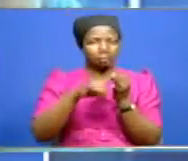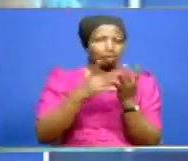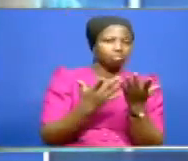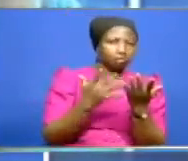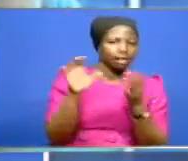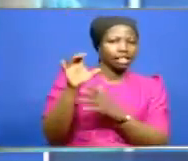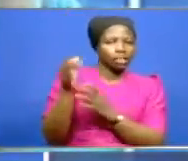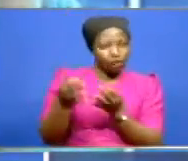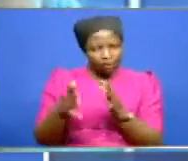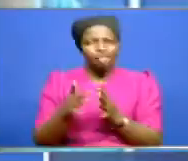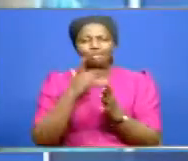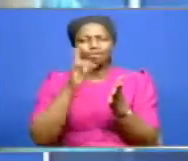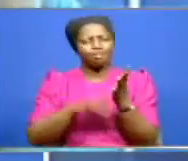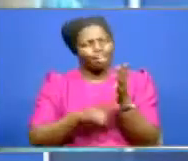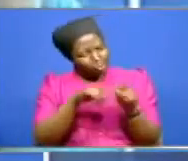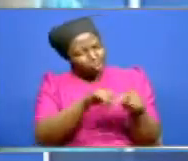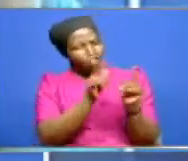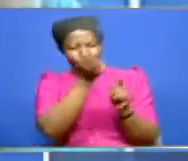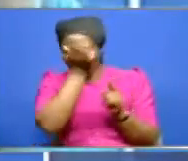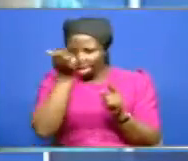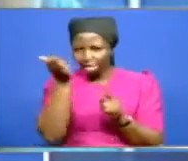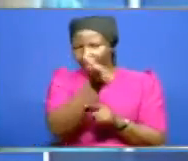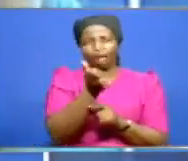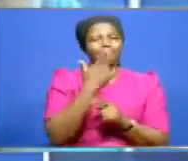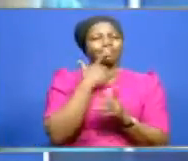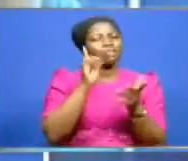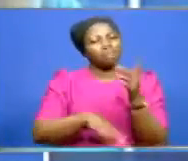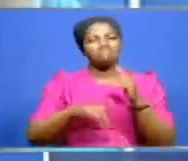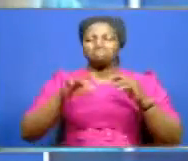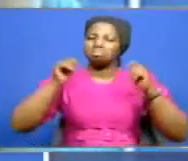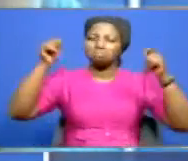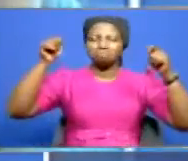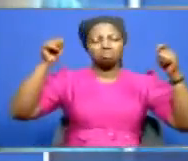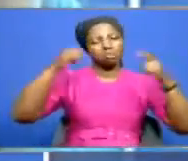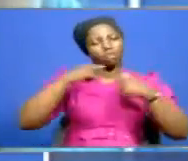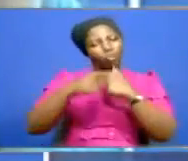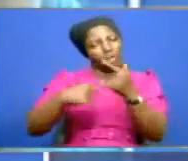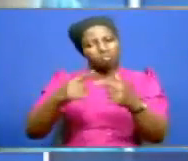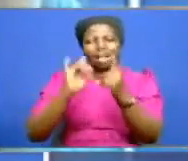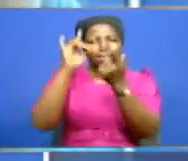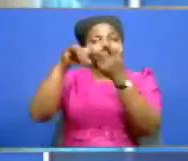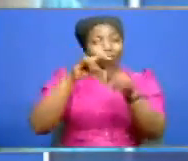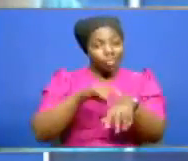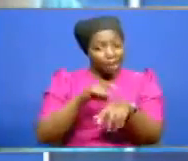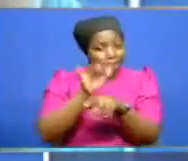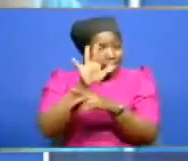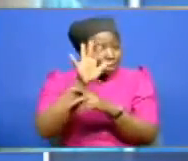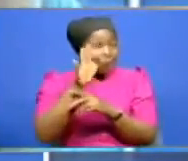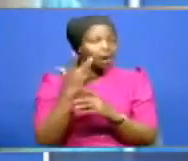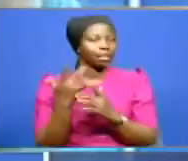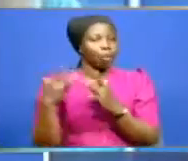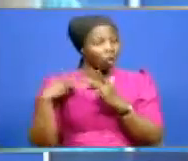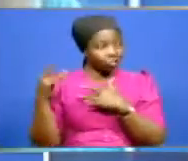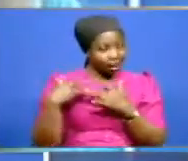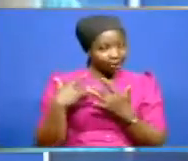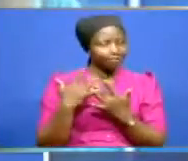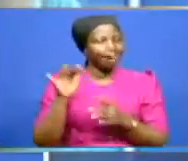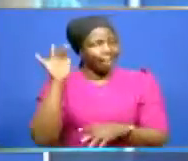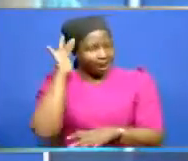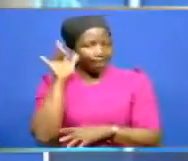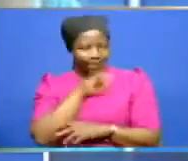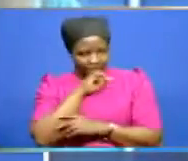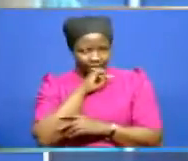kwamba wamepuuzwa, huku wakisema wataendelea na mgomo huo hadi shinikizo zao zitakaposikizwa. Wahudumu